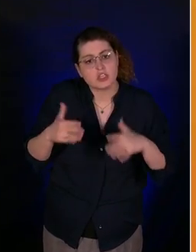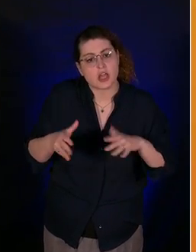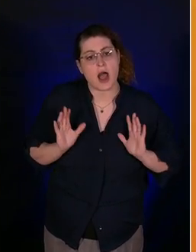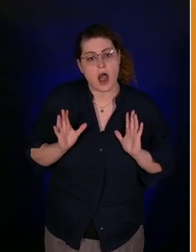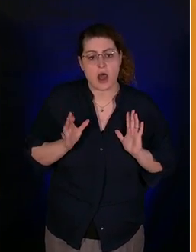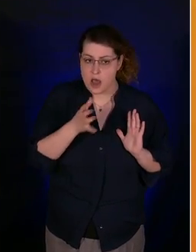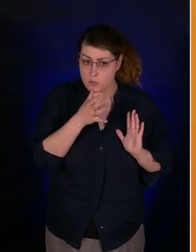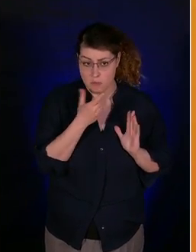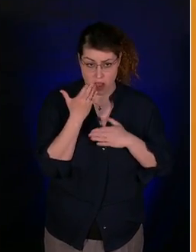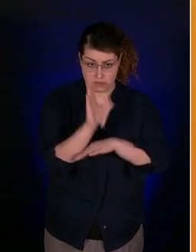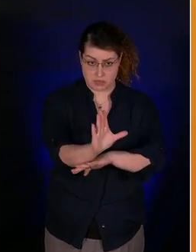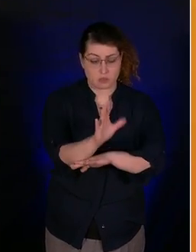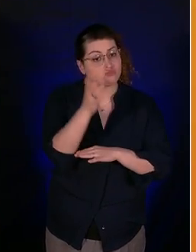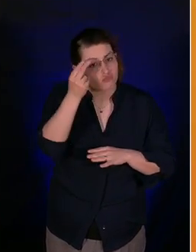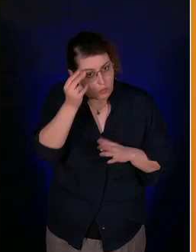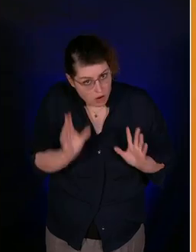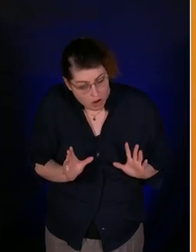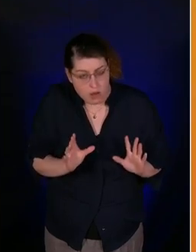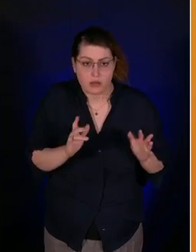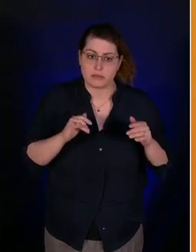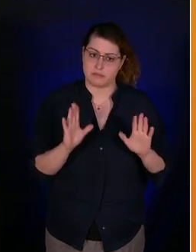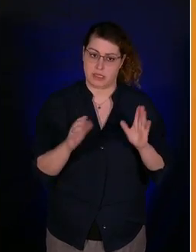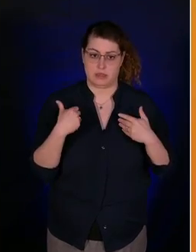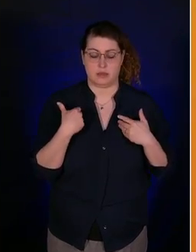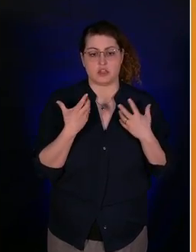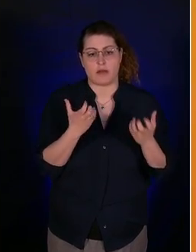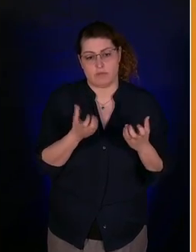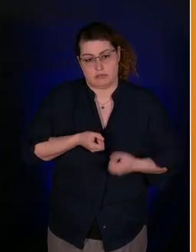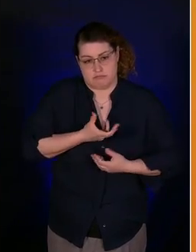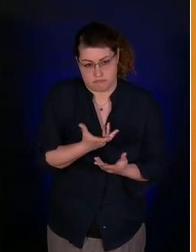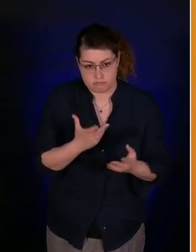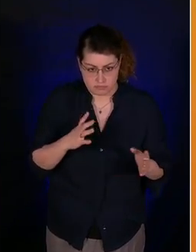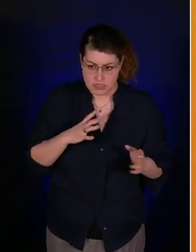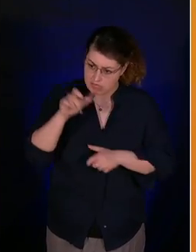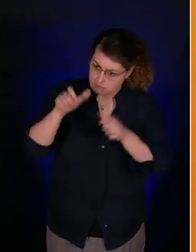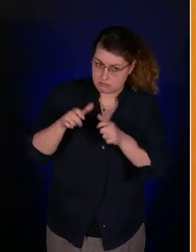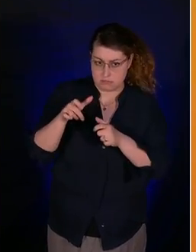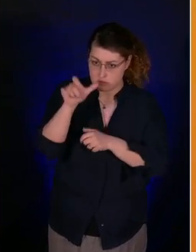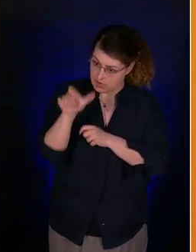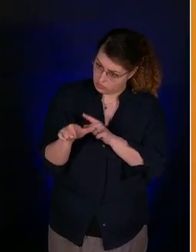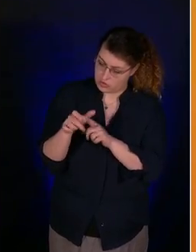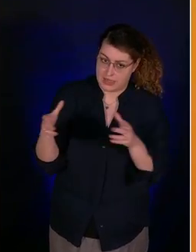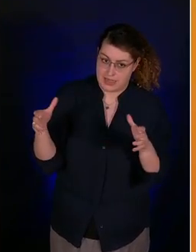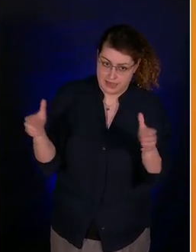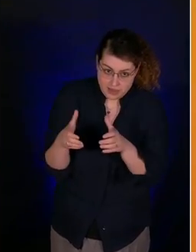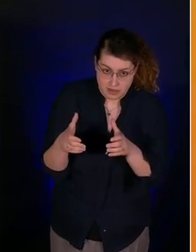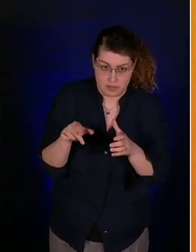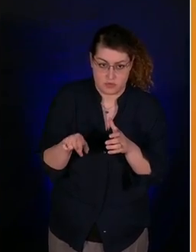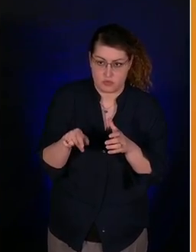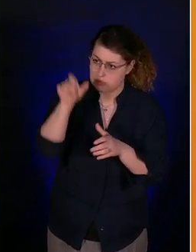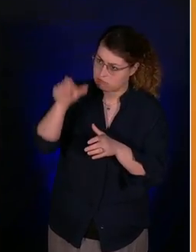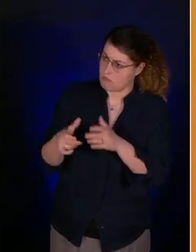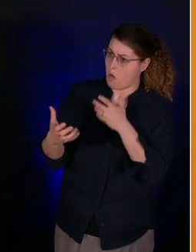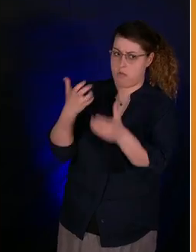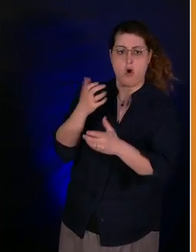Tu ne peux pas te présenter, je l'entends. Mais je tiens à dire qu'il y a quelqu'un aussi qui rassemble. Alors après, oui, c'est une forte